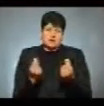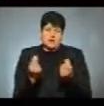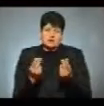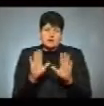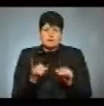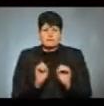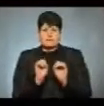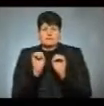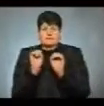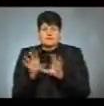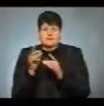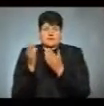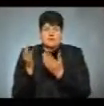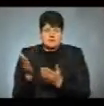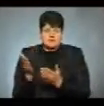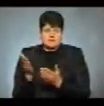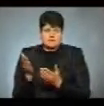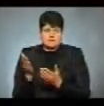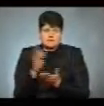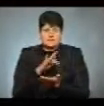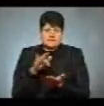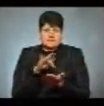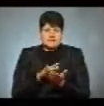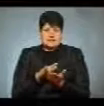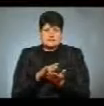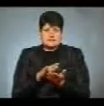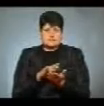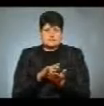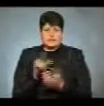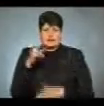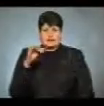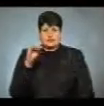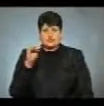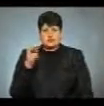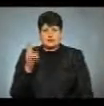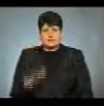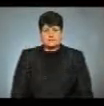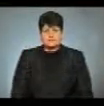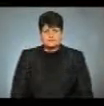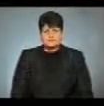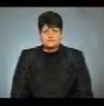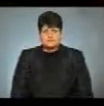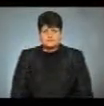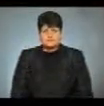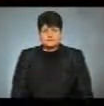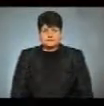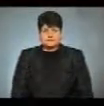потім відвести їх у центр стерилізації вдички. Ірина Терлюк, Василь Панчук, новини.